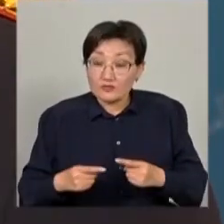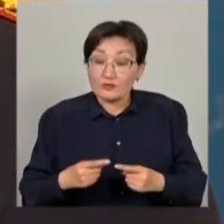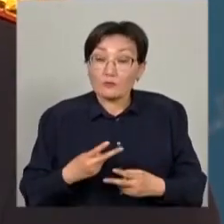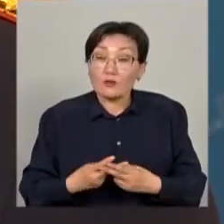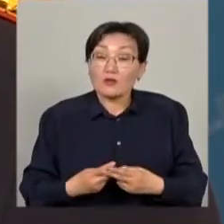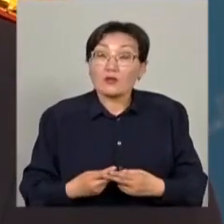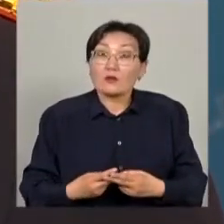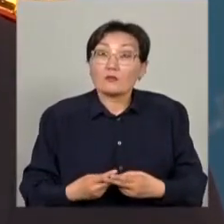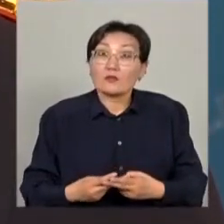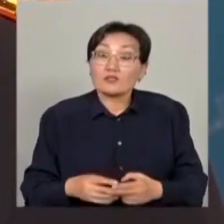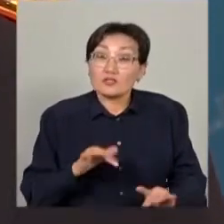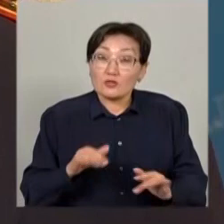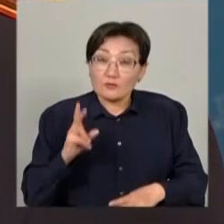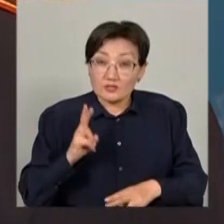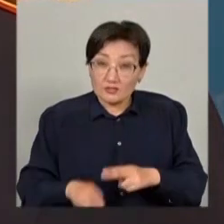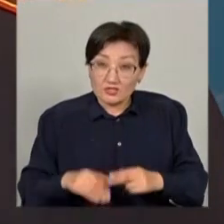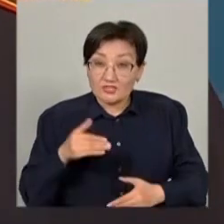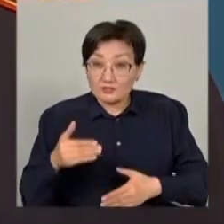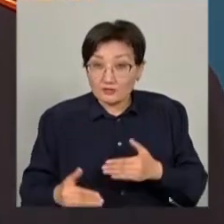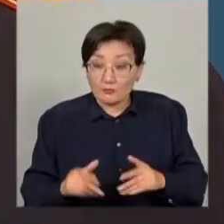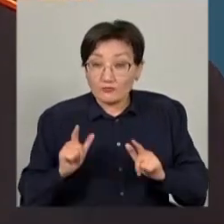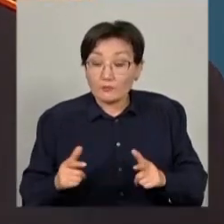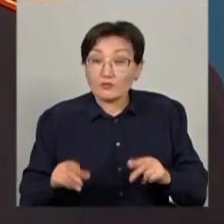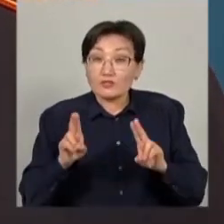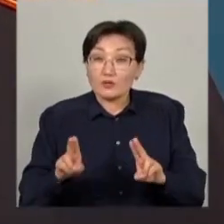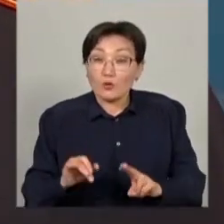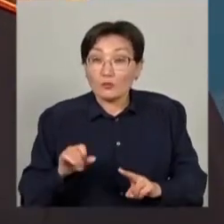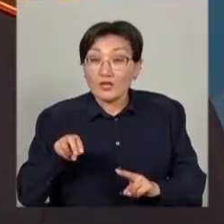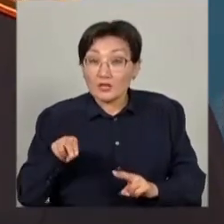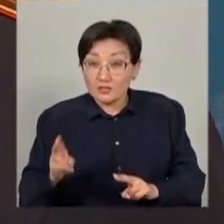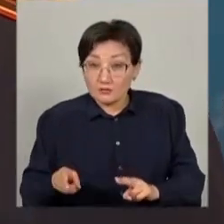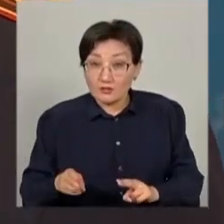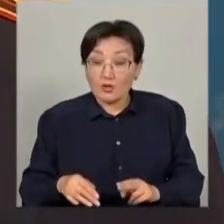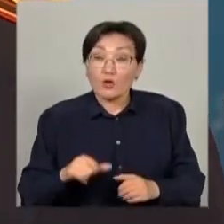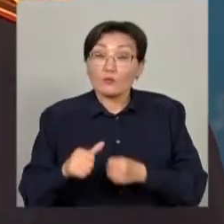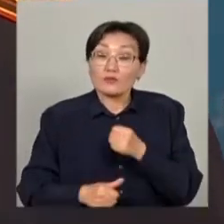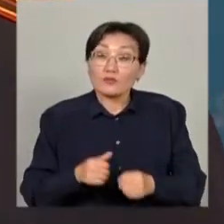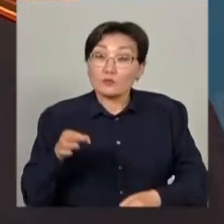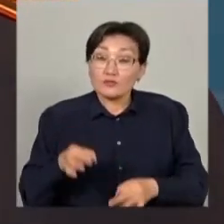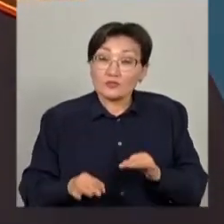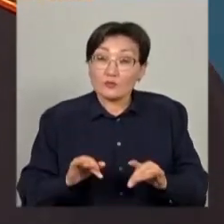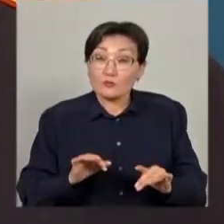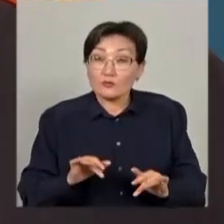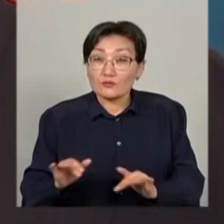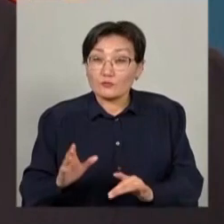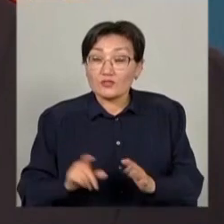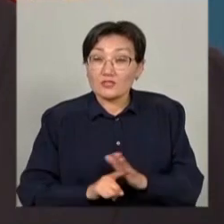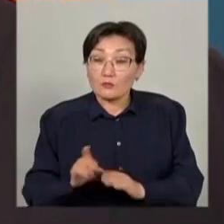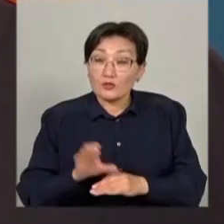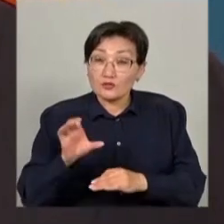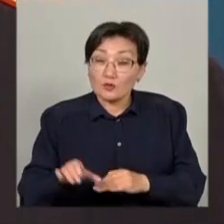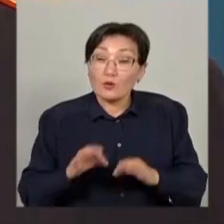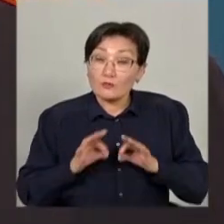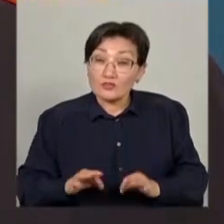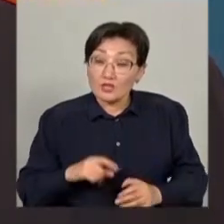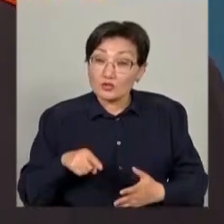по уголовному делу на завершающей стадии. Согласно нормам УПК, материалы уголовного дела сначала будут направлены в